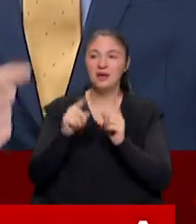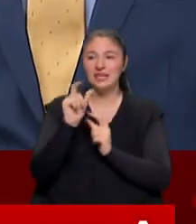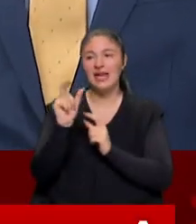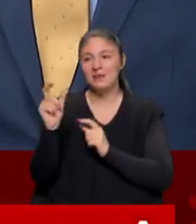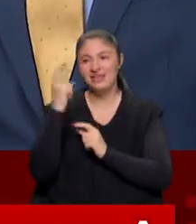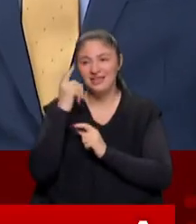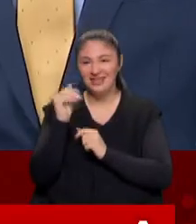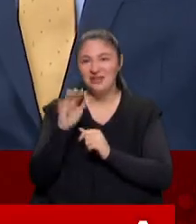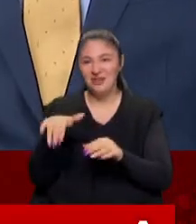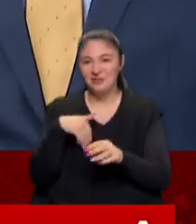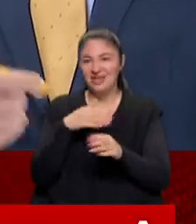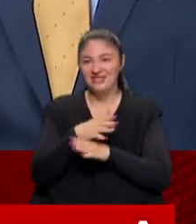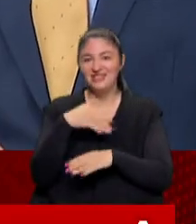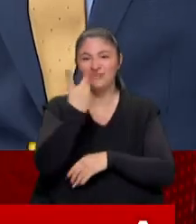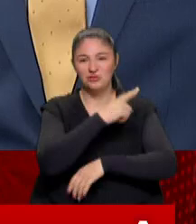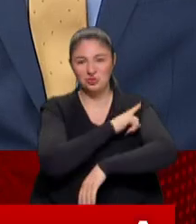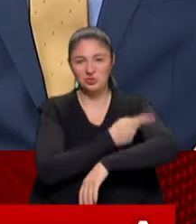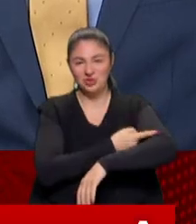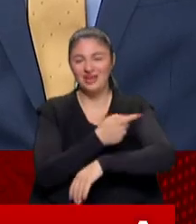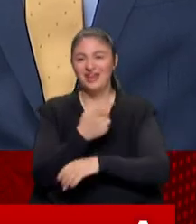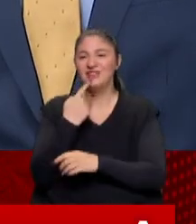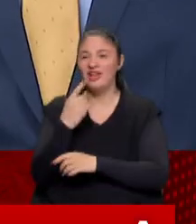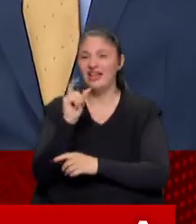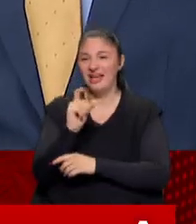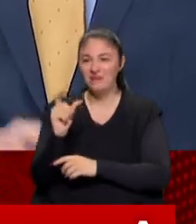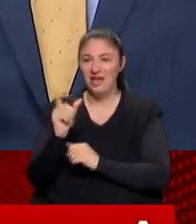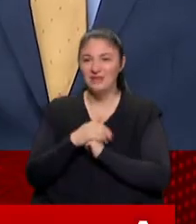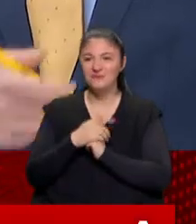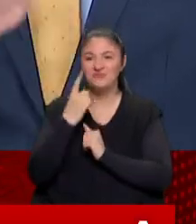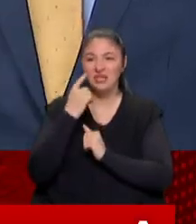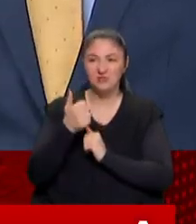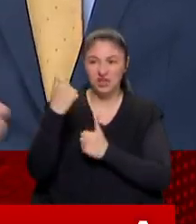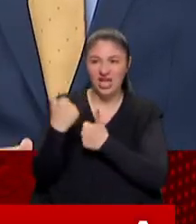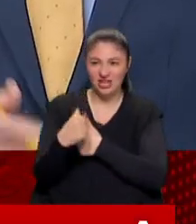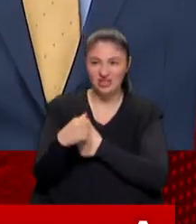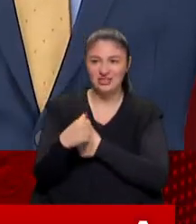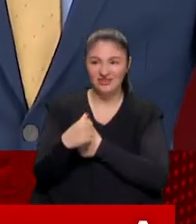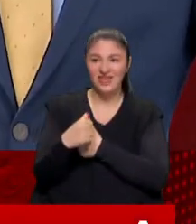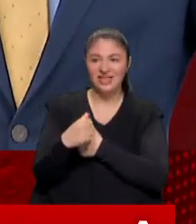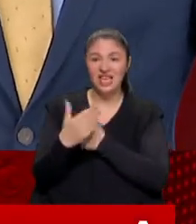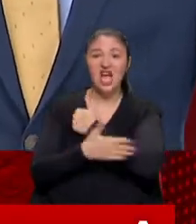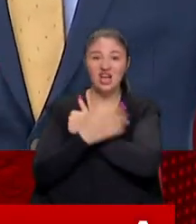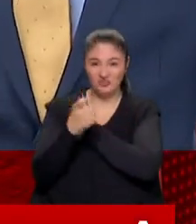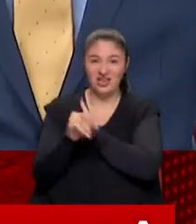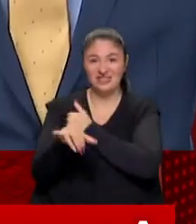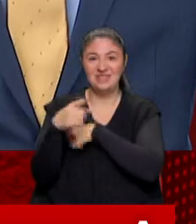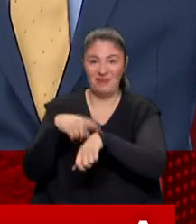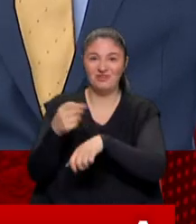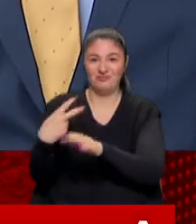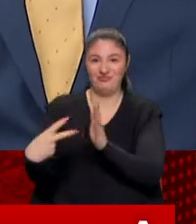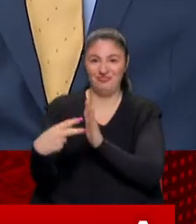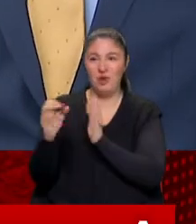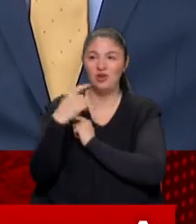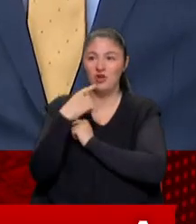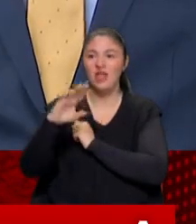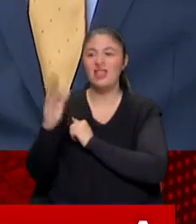kelimeler tanıdık geliyor hepimiz aslında. Dış güçler. Söylenen kelimeler. Devlet başkanının eşi ve devlet başkanı yardımcısı aynı zamanda bu cümleyi